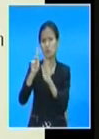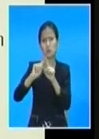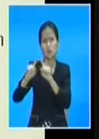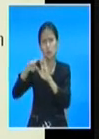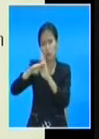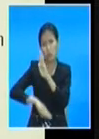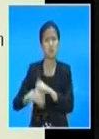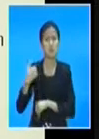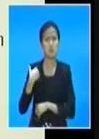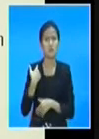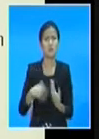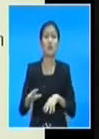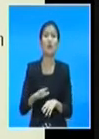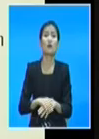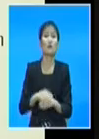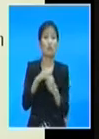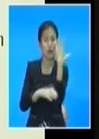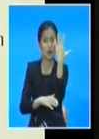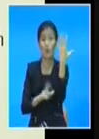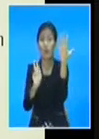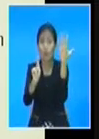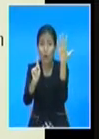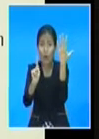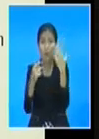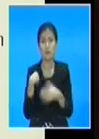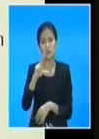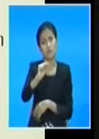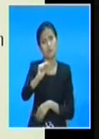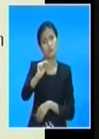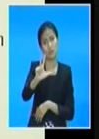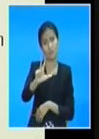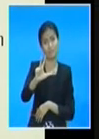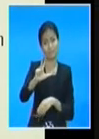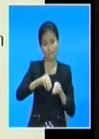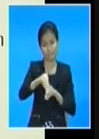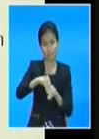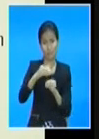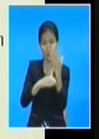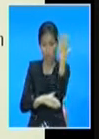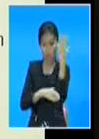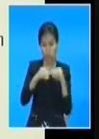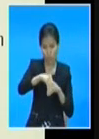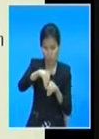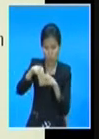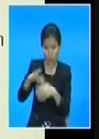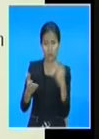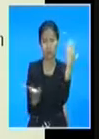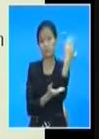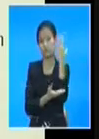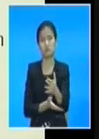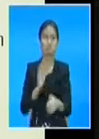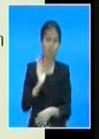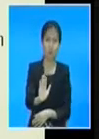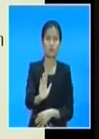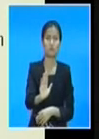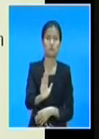พิเศษประเภทขอเนี่ยมี13ชนิดปลูกแล้วตัดไม่ได้กระเบาจันหอมจันแดงจันทุกอย่างเนี่ยต้นลังน